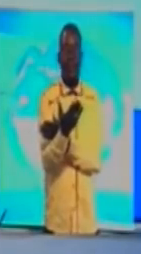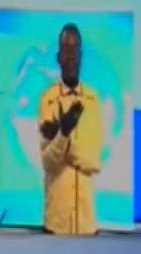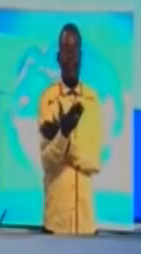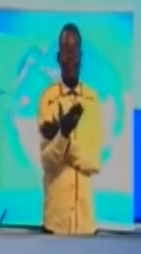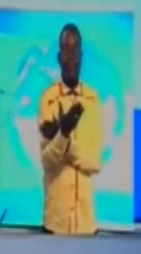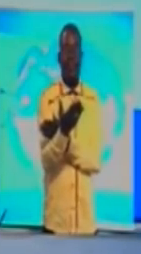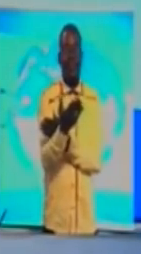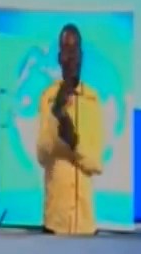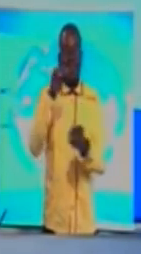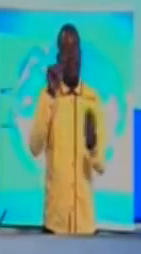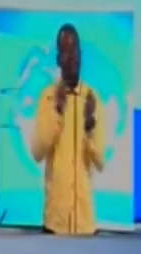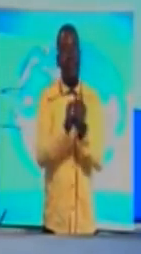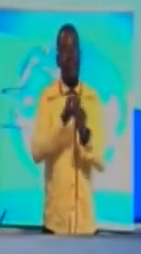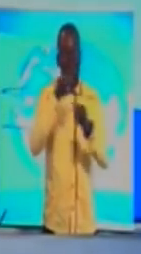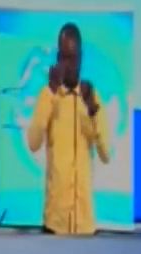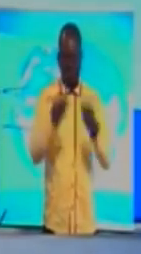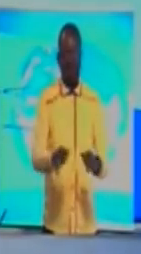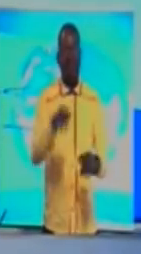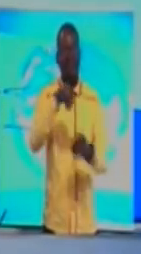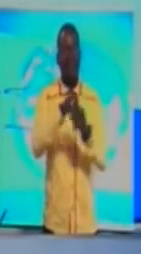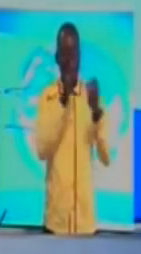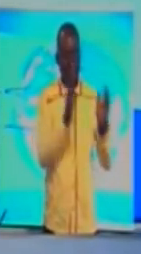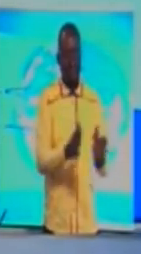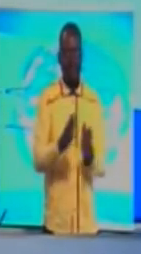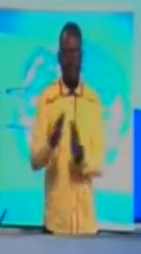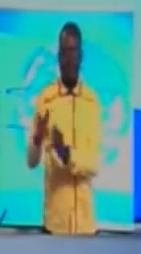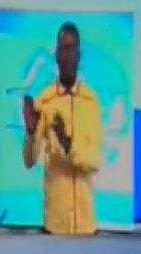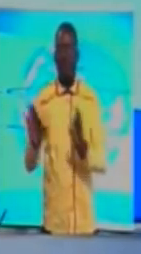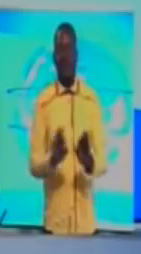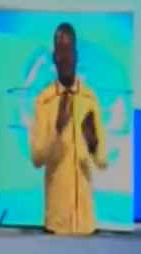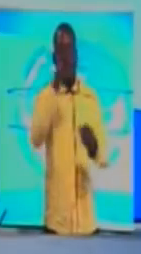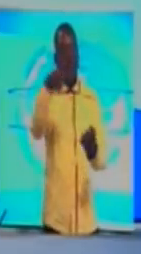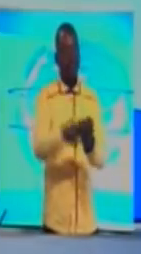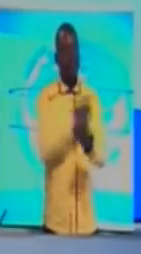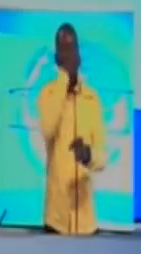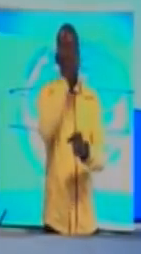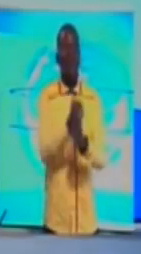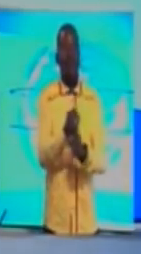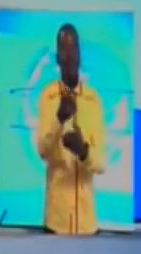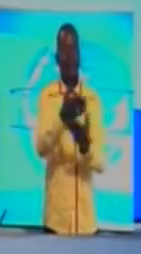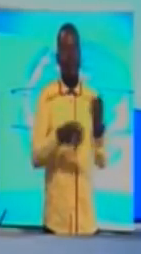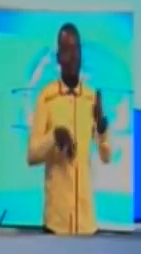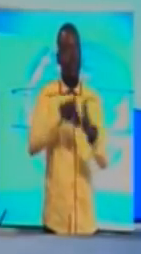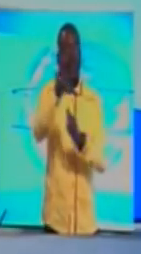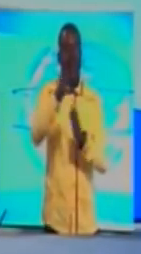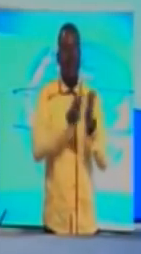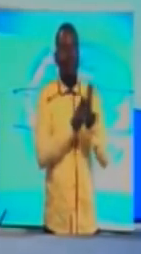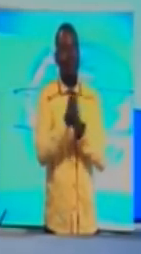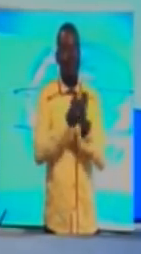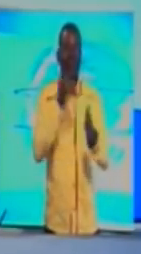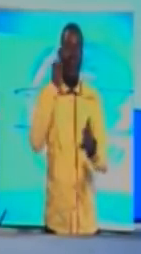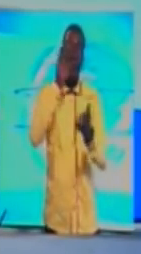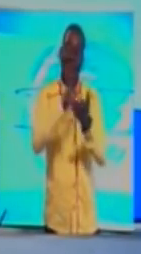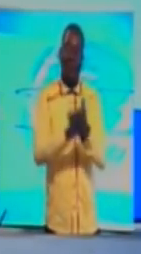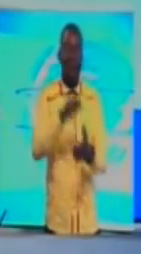Les parures ne sont pas en reste dans les préparatifs de la fête du Nouvel An. C'est un domaine qui intéresse surtout les femmes qui,